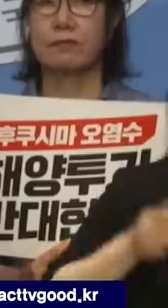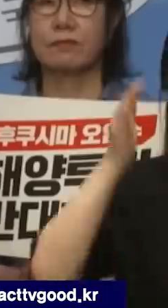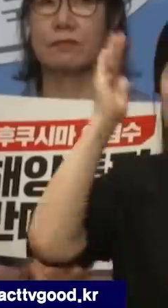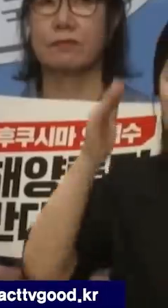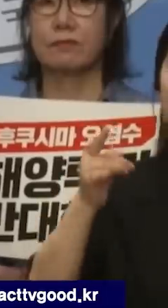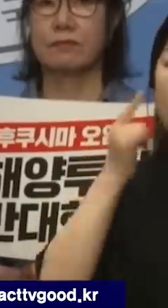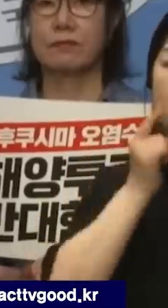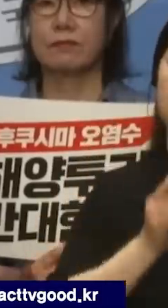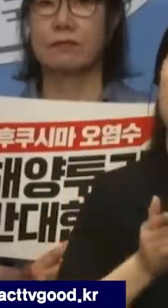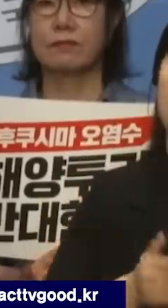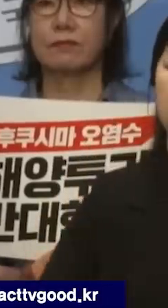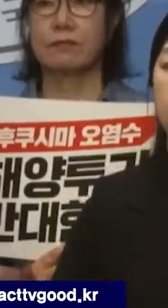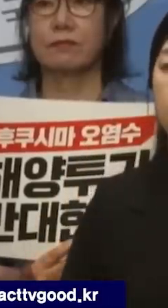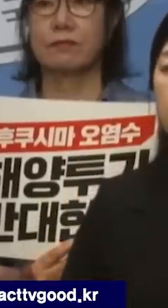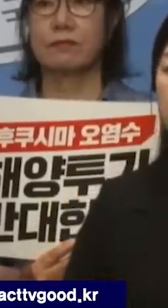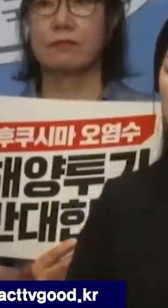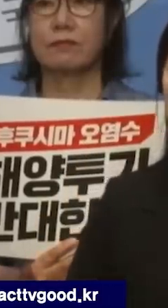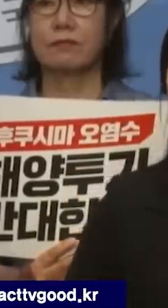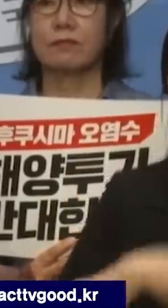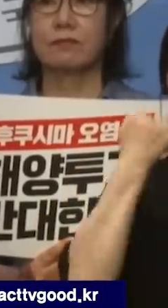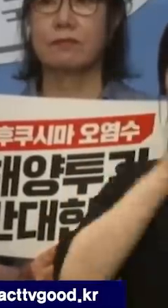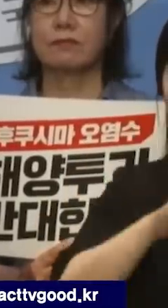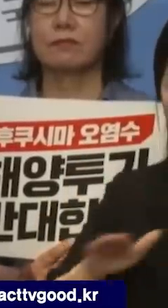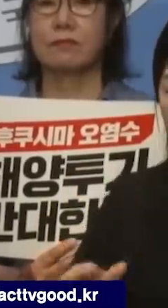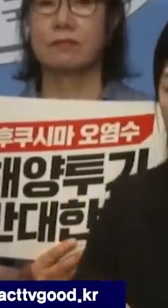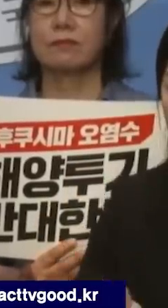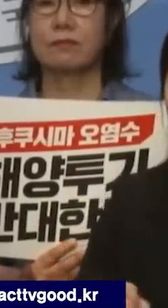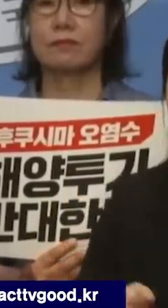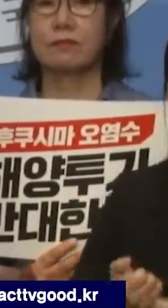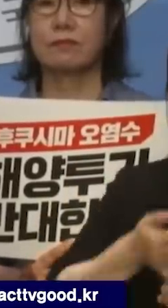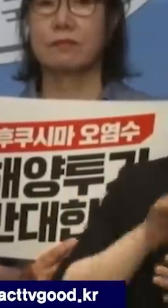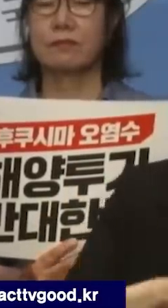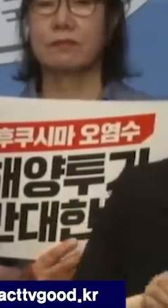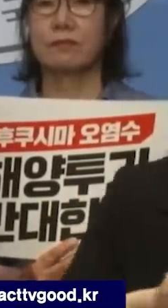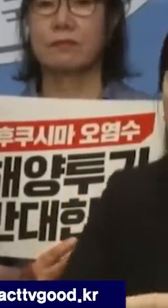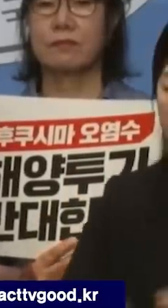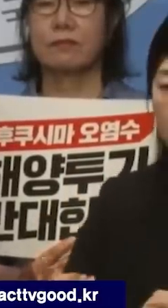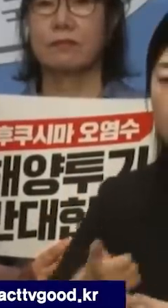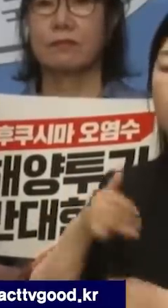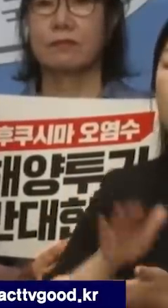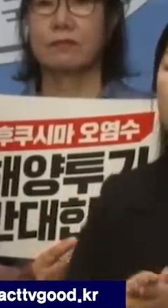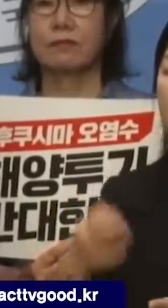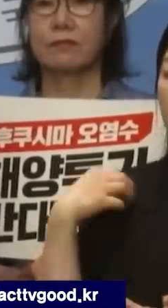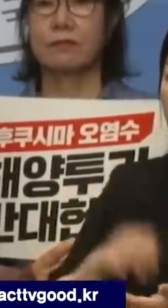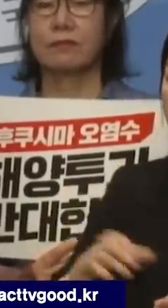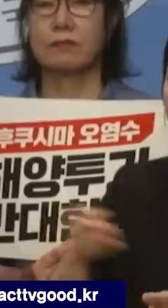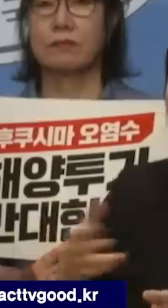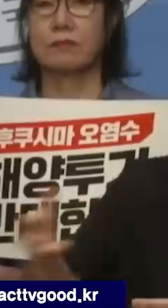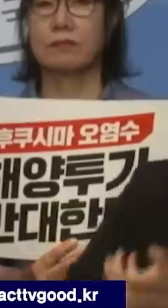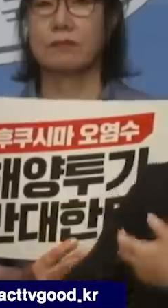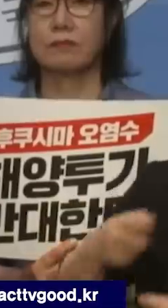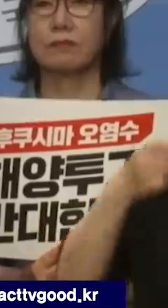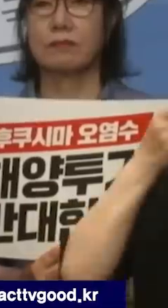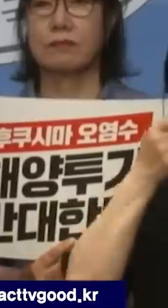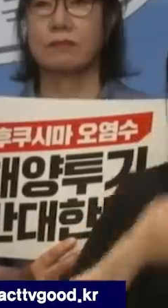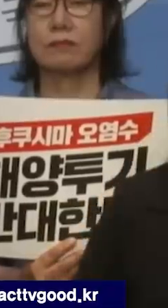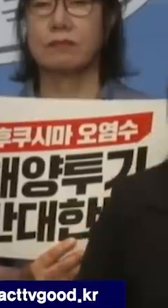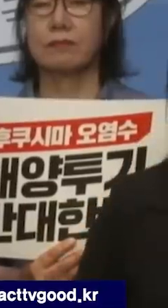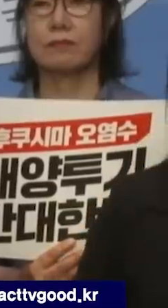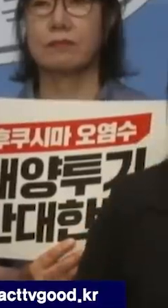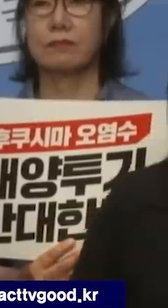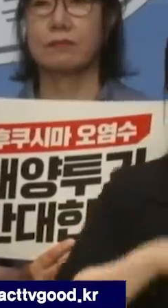바다로 버려지면 다시 주워 담을 수 없습니다. 바로 지금 막아냅시다.